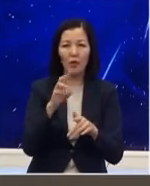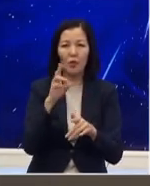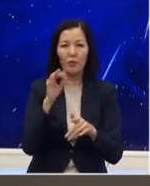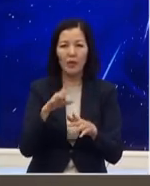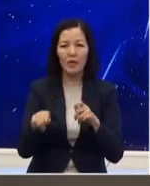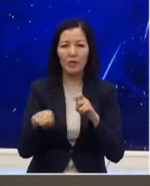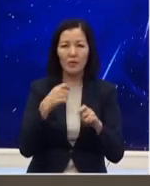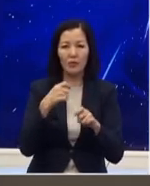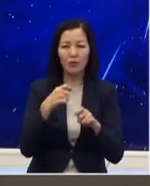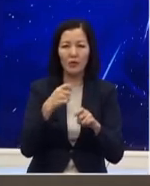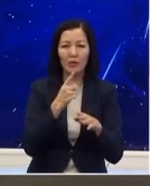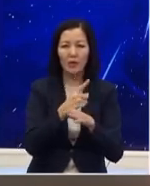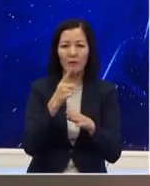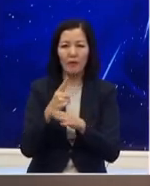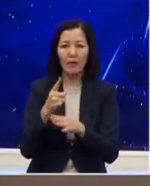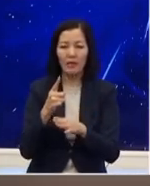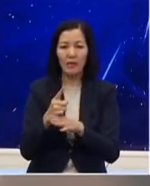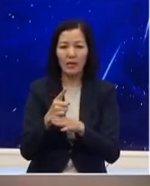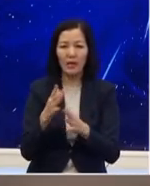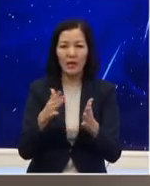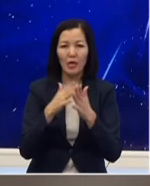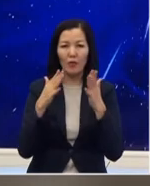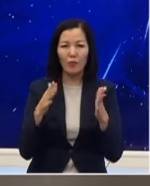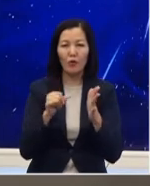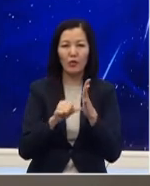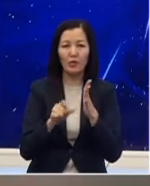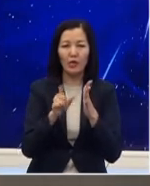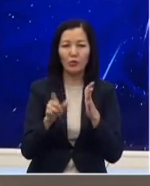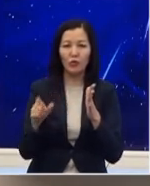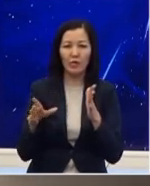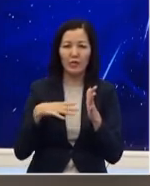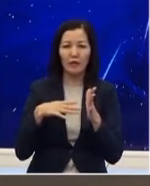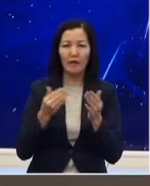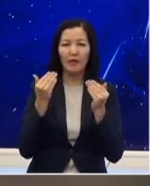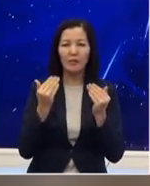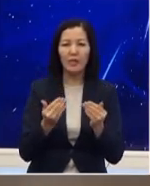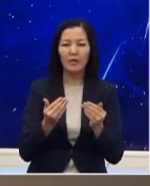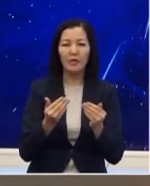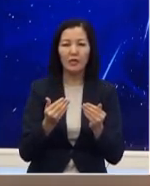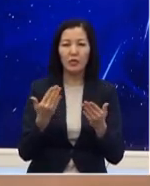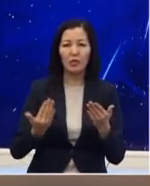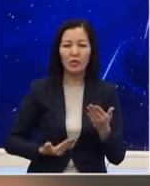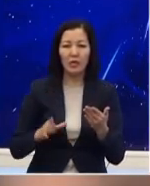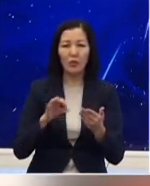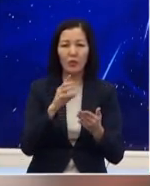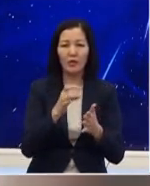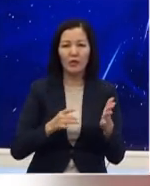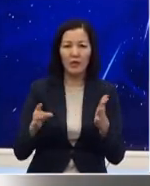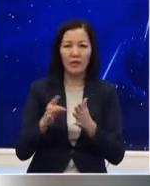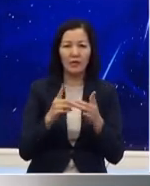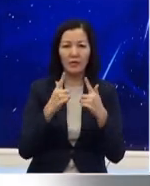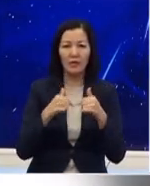Кокпара, нарушившего ограничительные меры и собравшего более 60 участников. В отношении жителя Отрарского